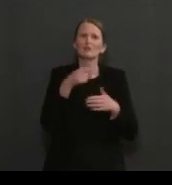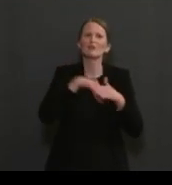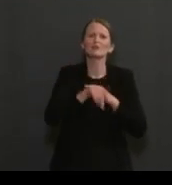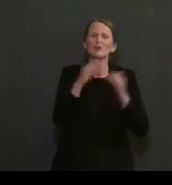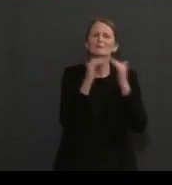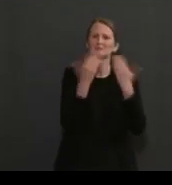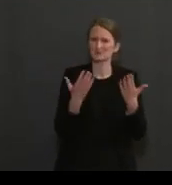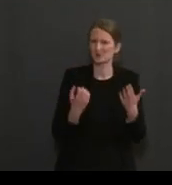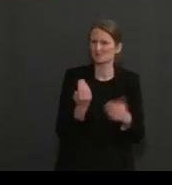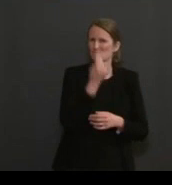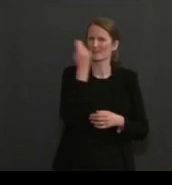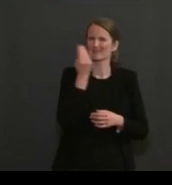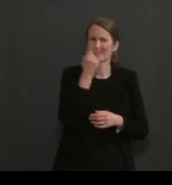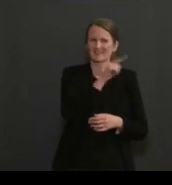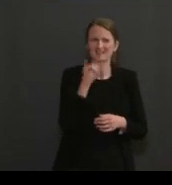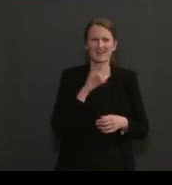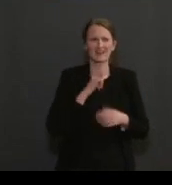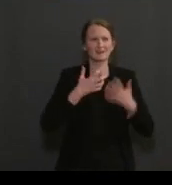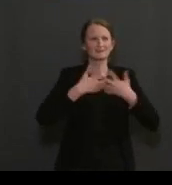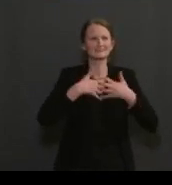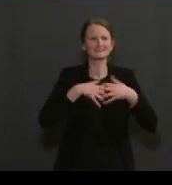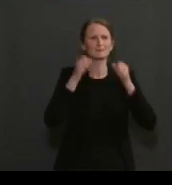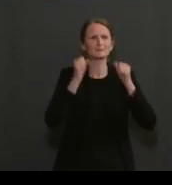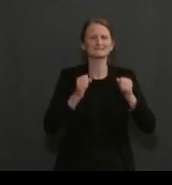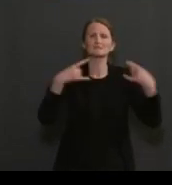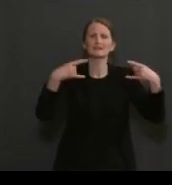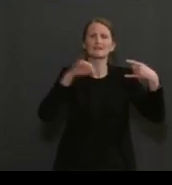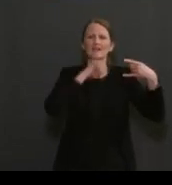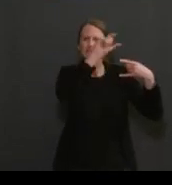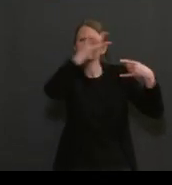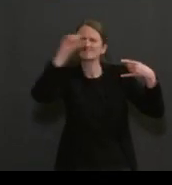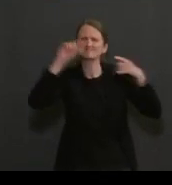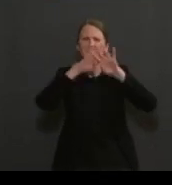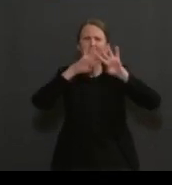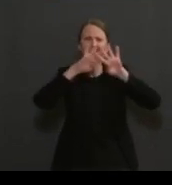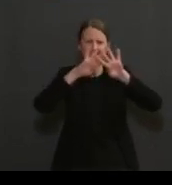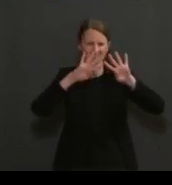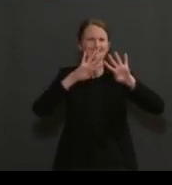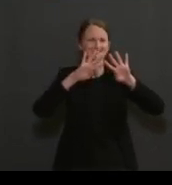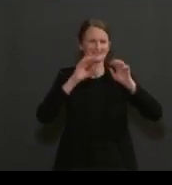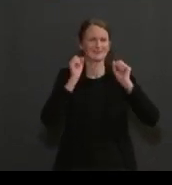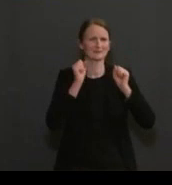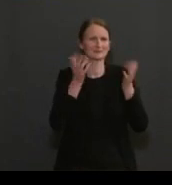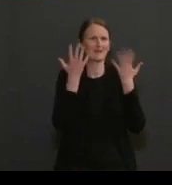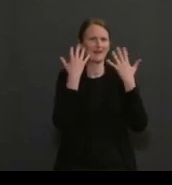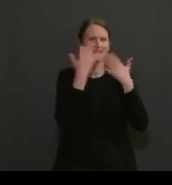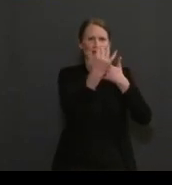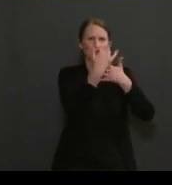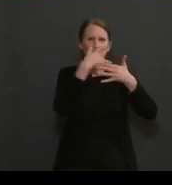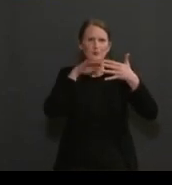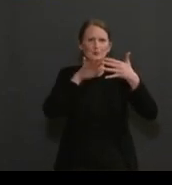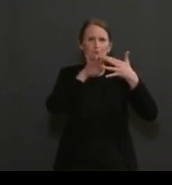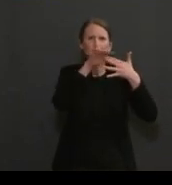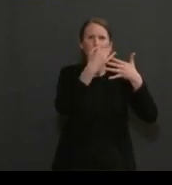l'extérieur, souvent par des grilles qui sont situées au haut des fenêtres, avec une recaptation par la suite de l'air vicié